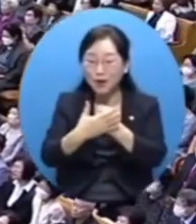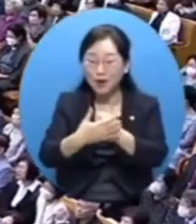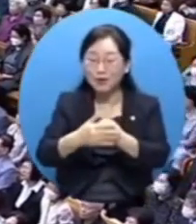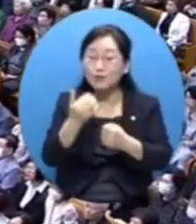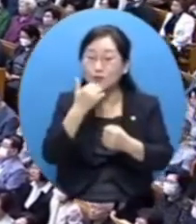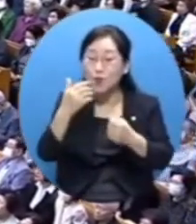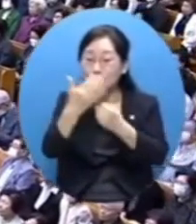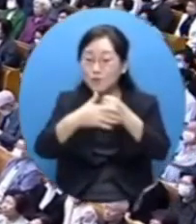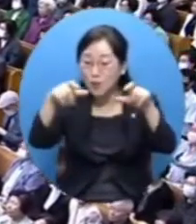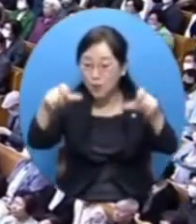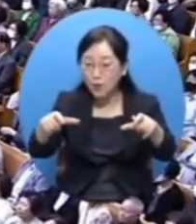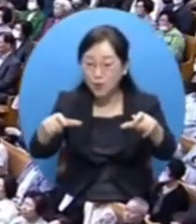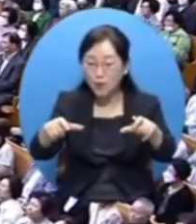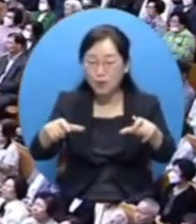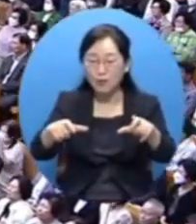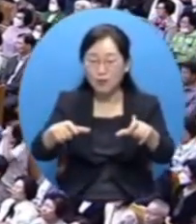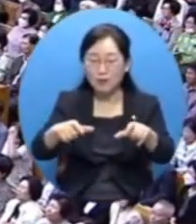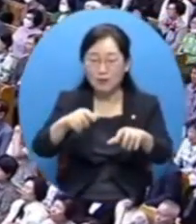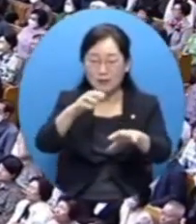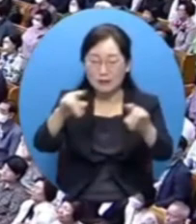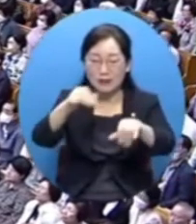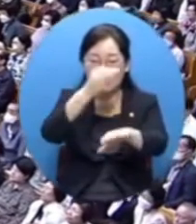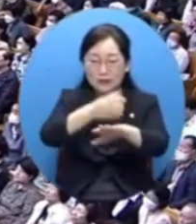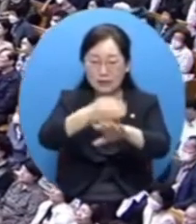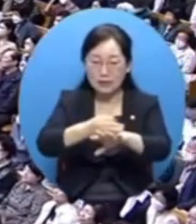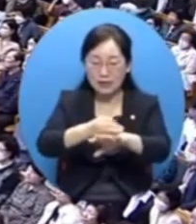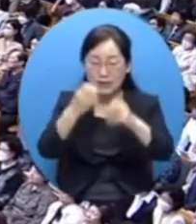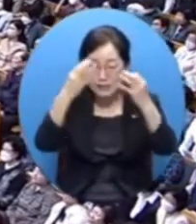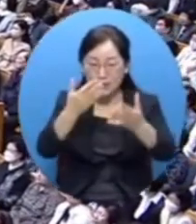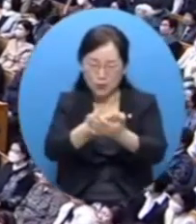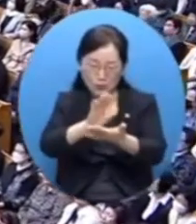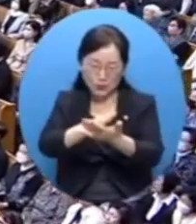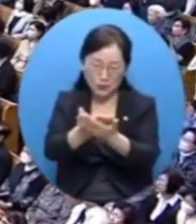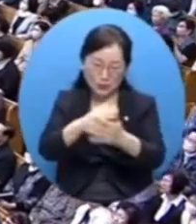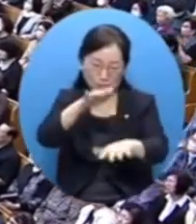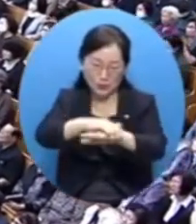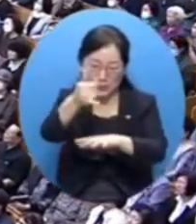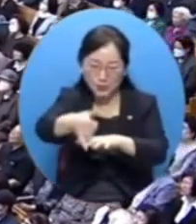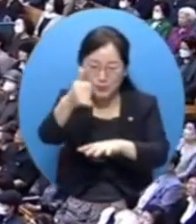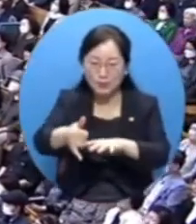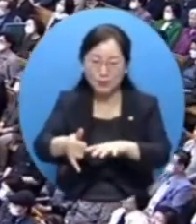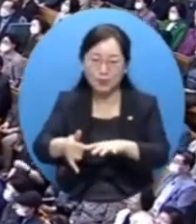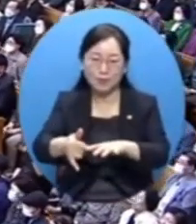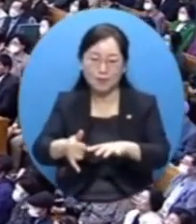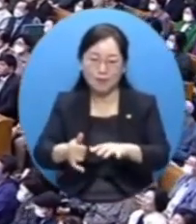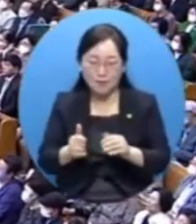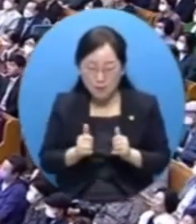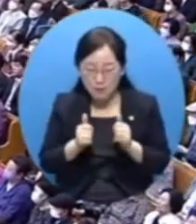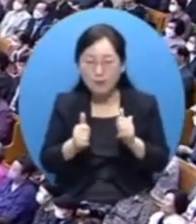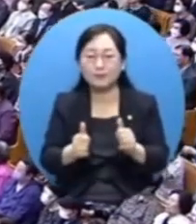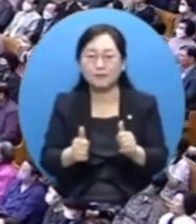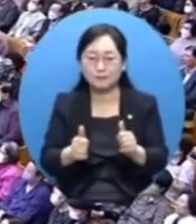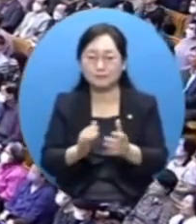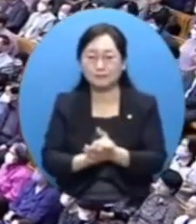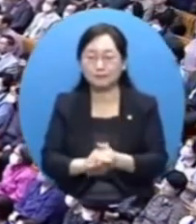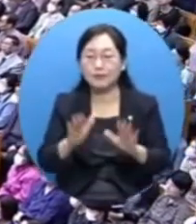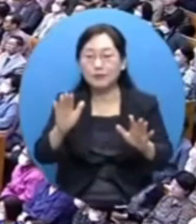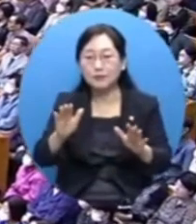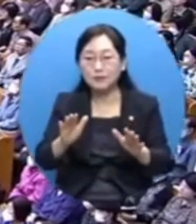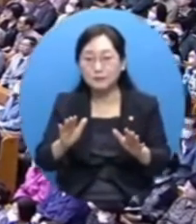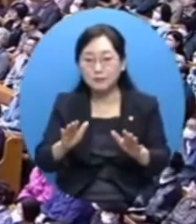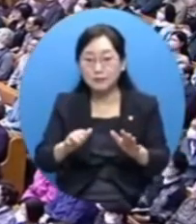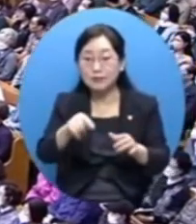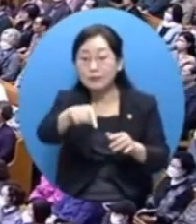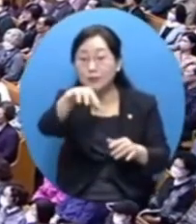삼각산 농장을 개척하여 많은 수학을 올렸고 여기도 교를 세우고 농촌 운동을 전개해 나갔습니다이 자리에는 지금 임마누엘